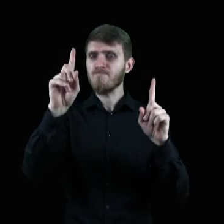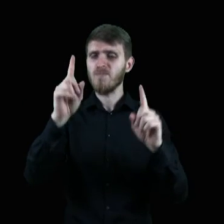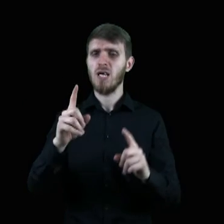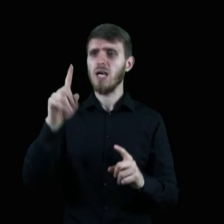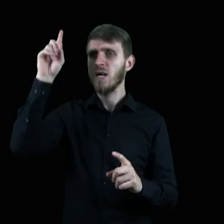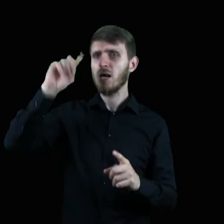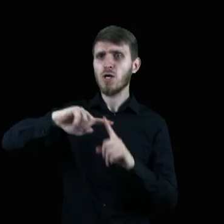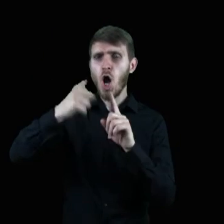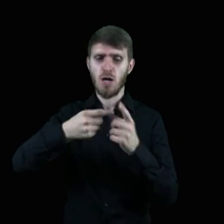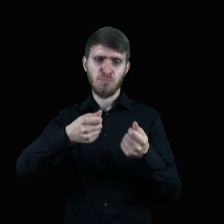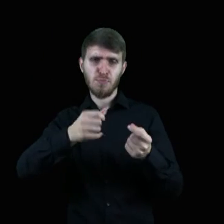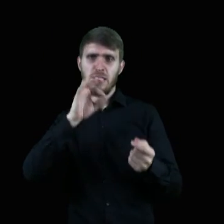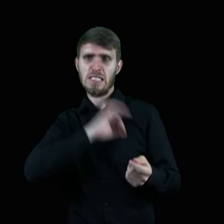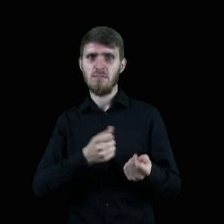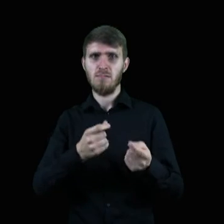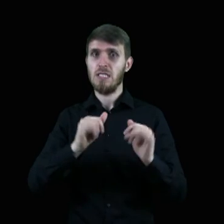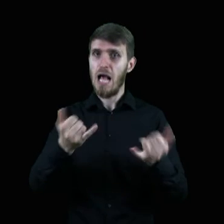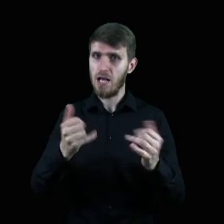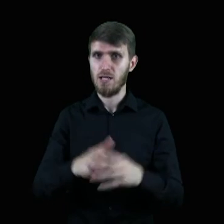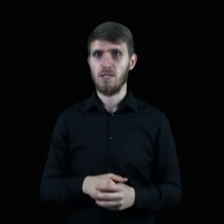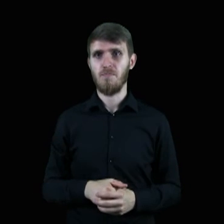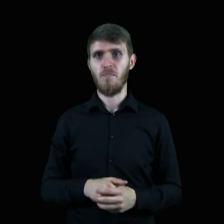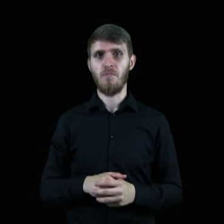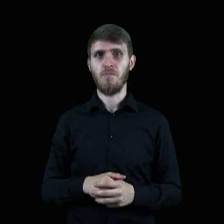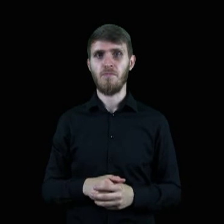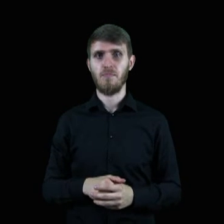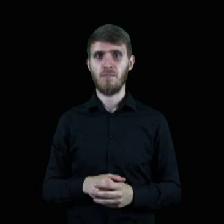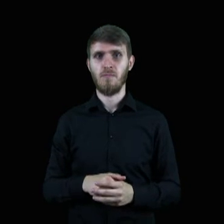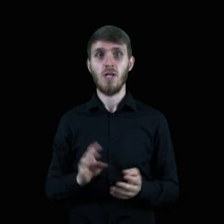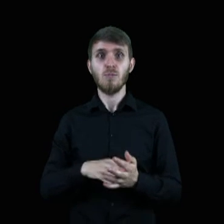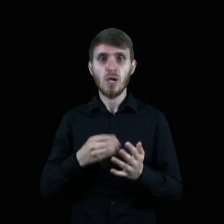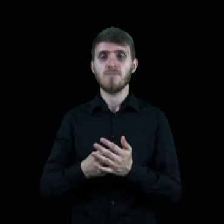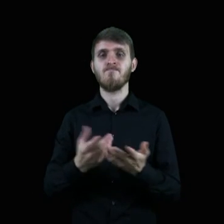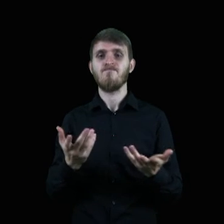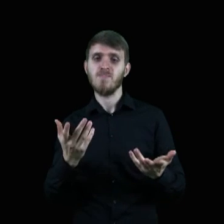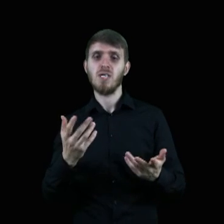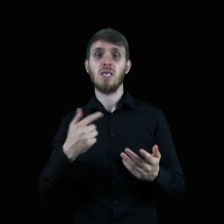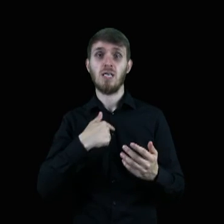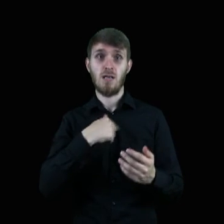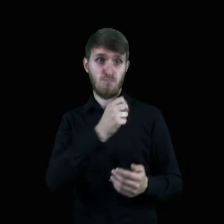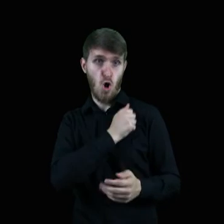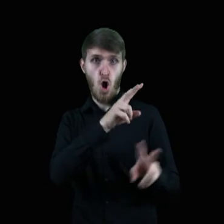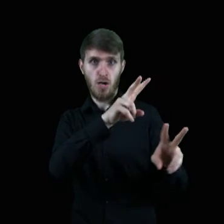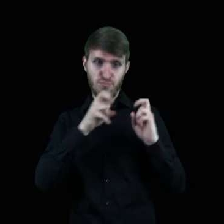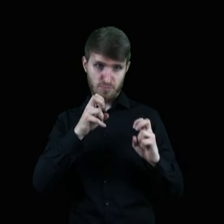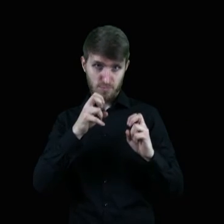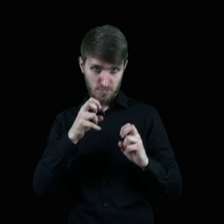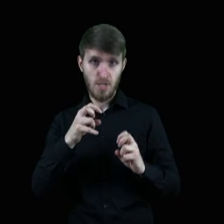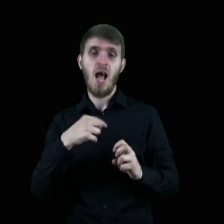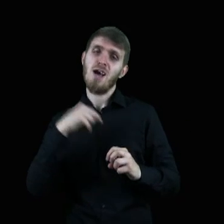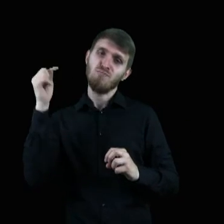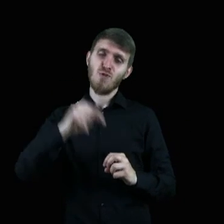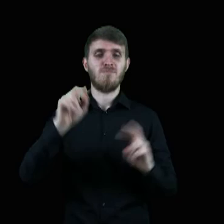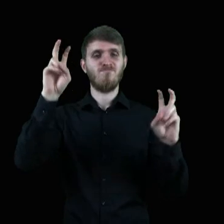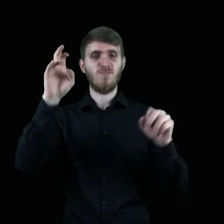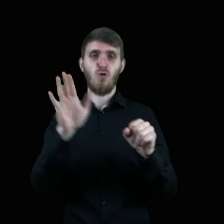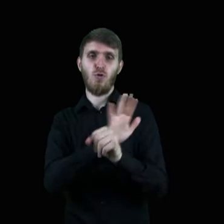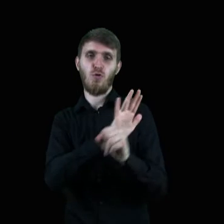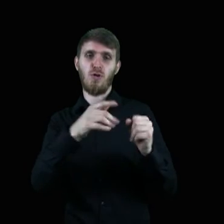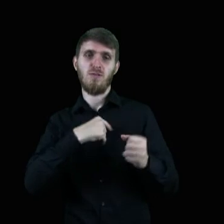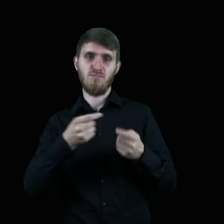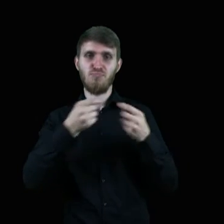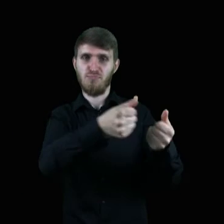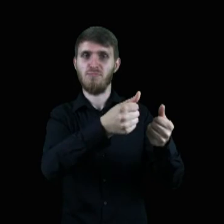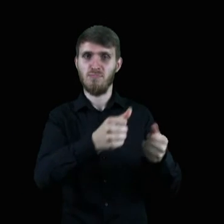świadomy. Pytanie, co się dzieje z tymi dywidendami? Jeżeli na przykład nastąpi jakikolwiek